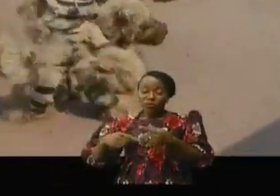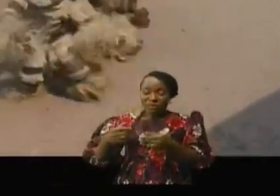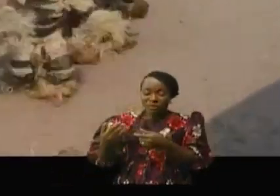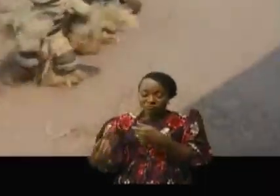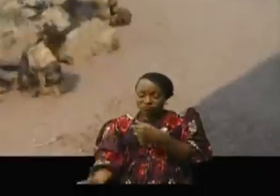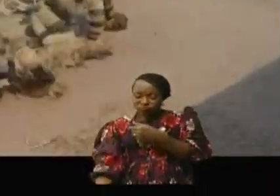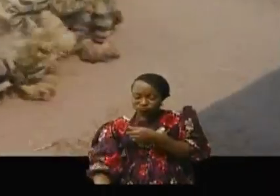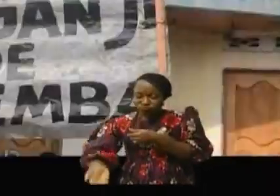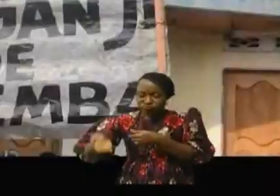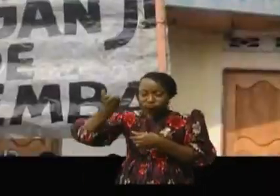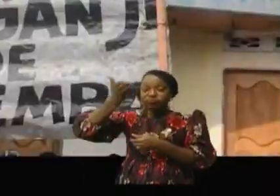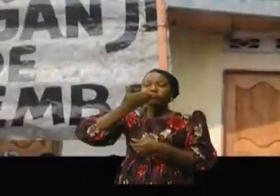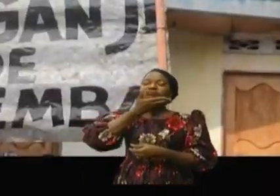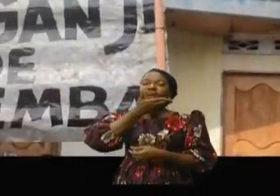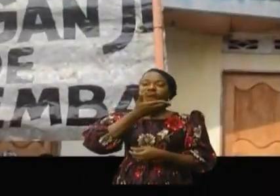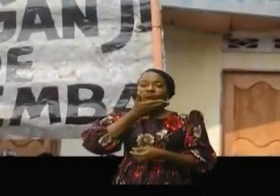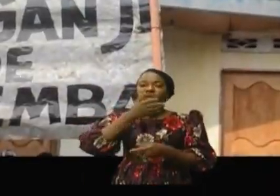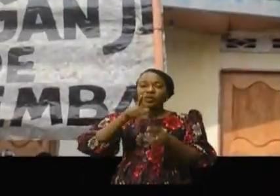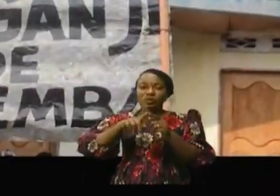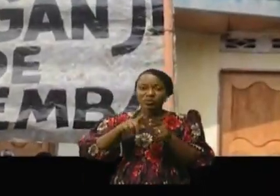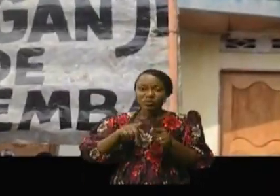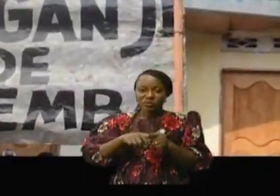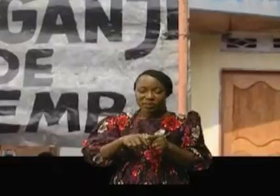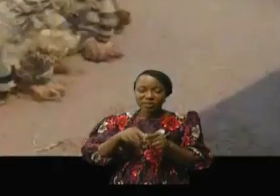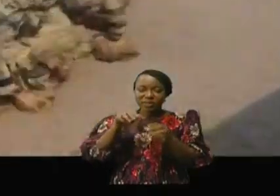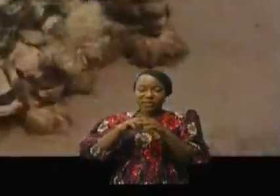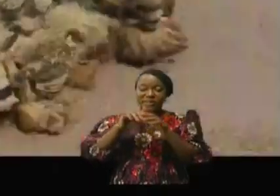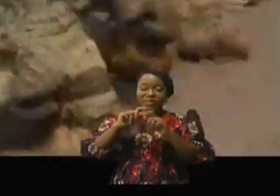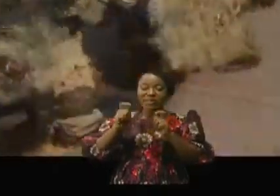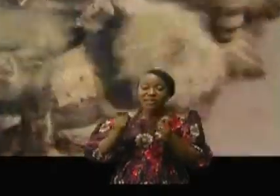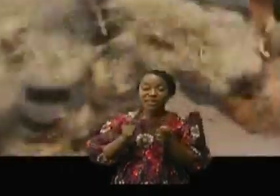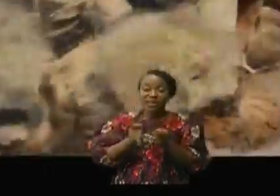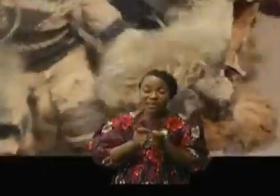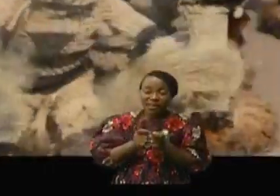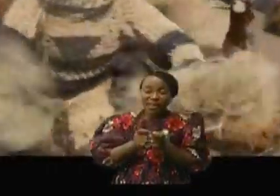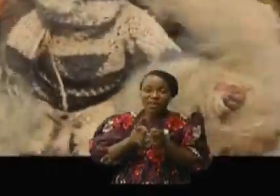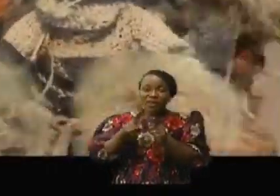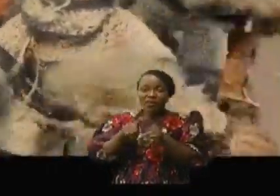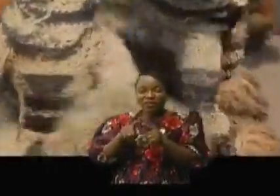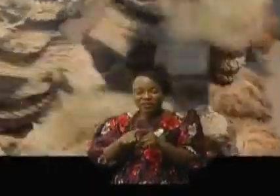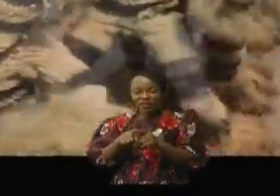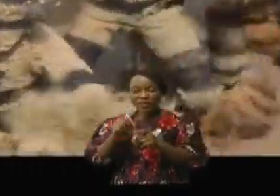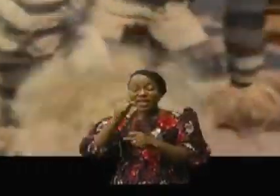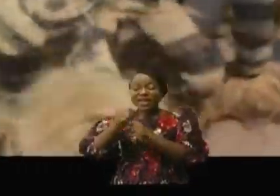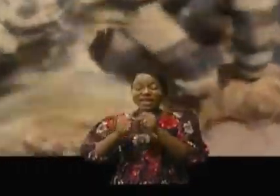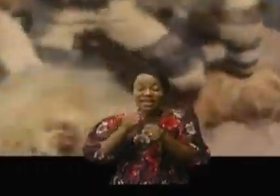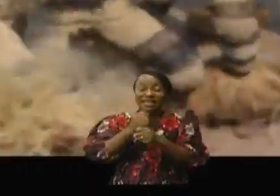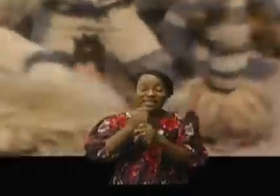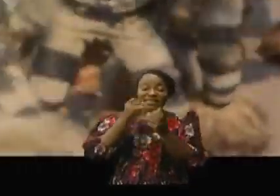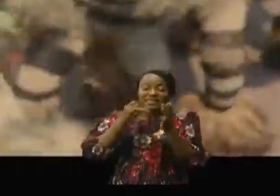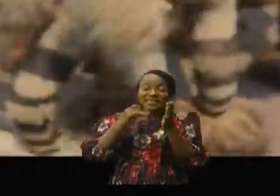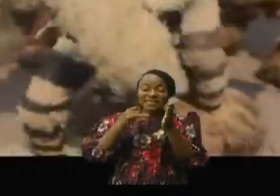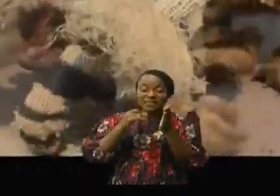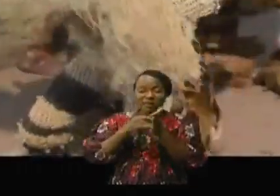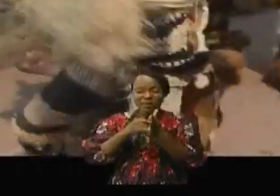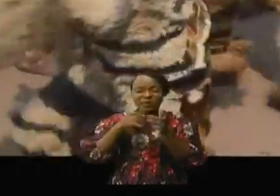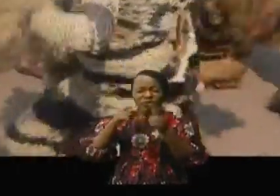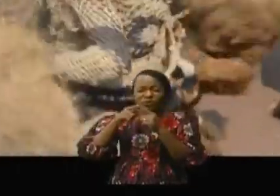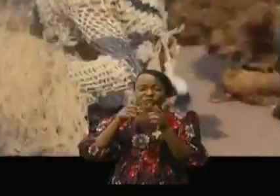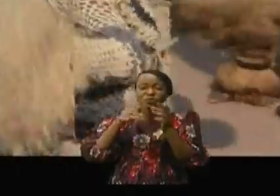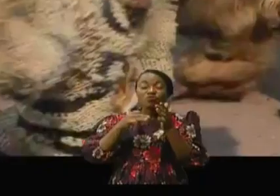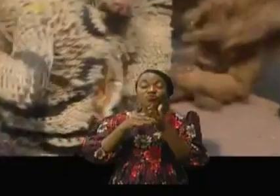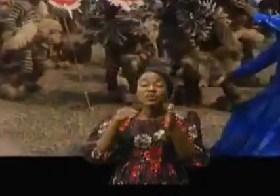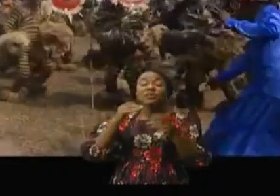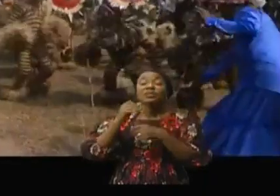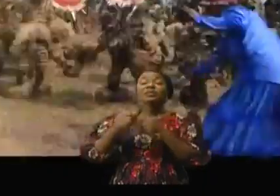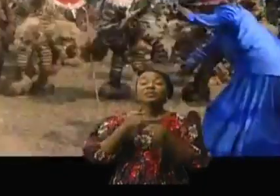enfants jusqu'aux adultes. Les Mingangi de la tribu Pende, âgés de 6 et 8 ans, ont déjà des germes de la culture traditionnelle dans